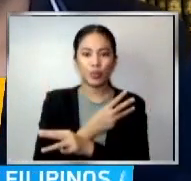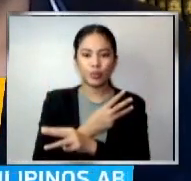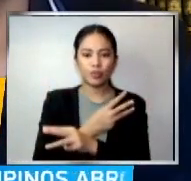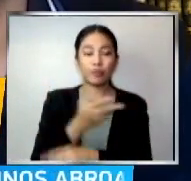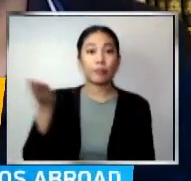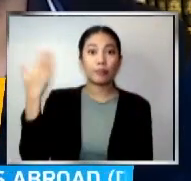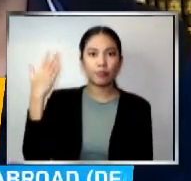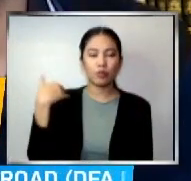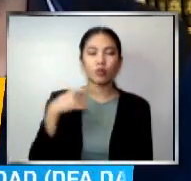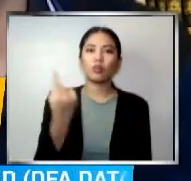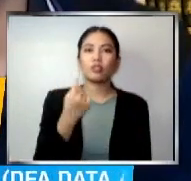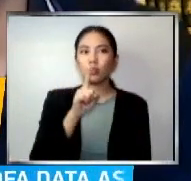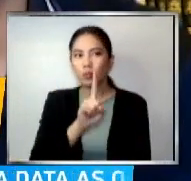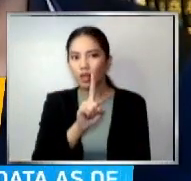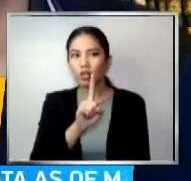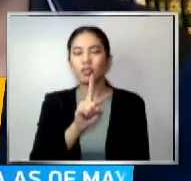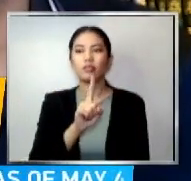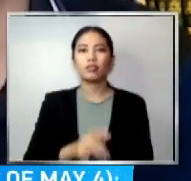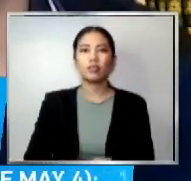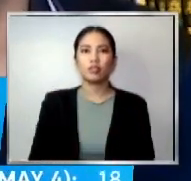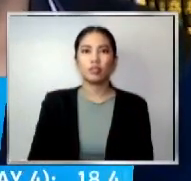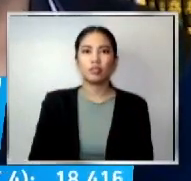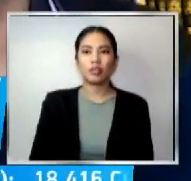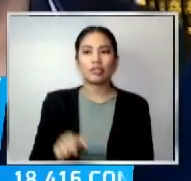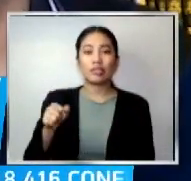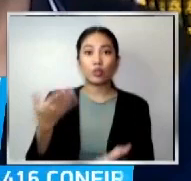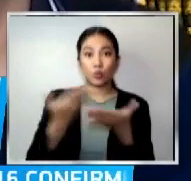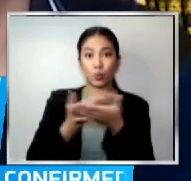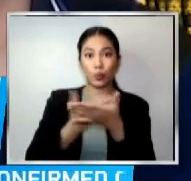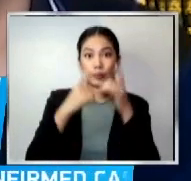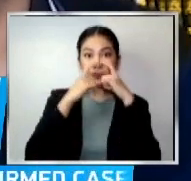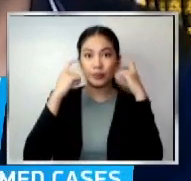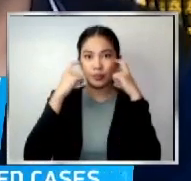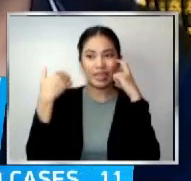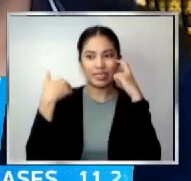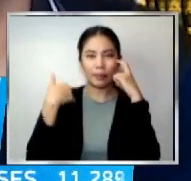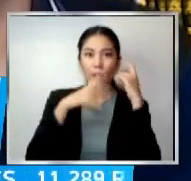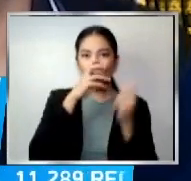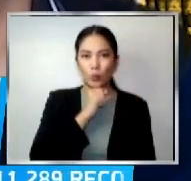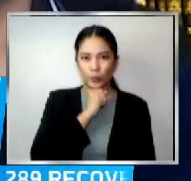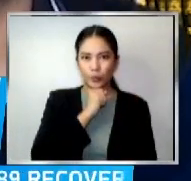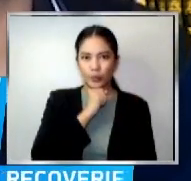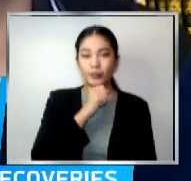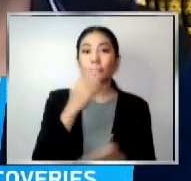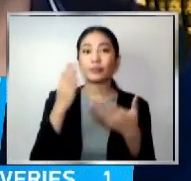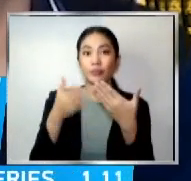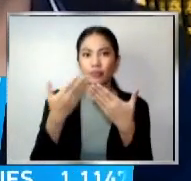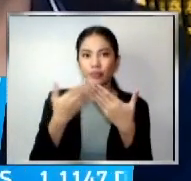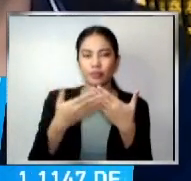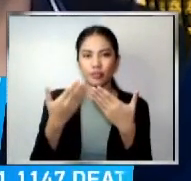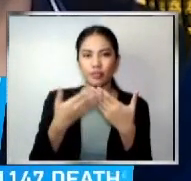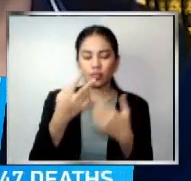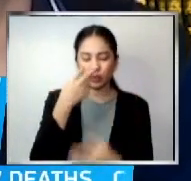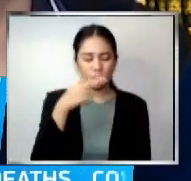tapos parang fresh pa yung mask. Hindi pa siya covered with moss. So madali siyang makita ng tao.